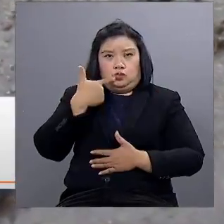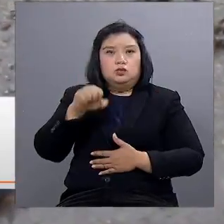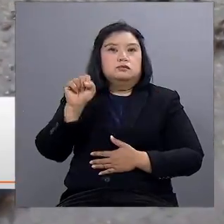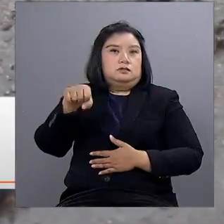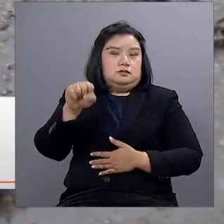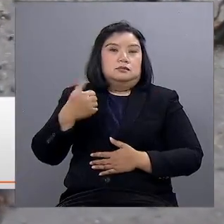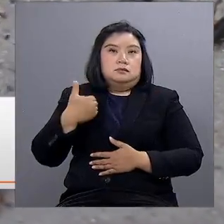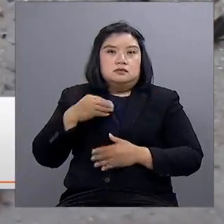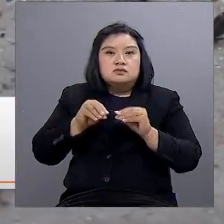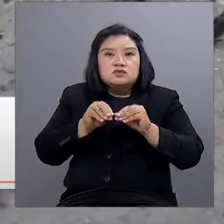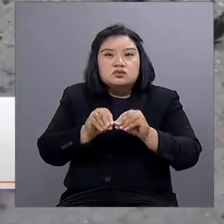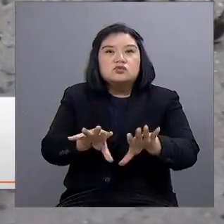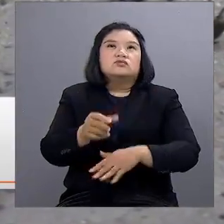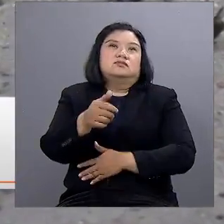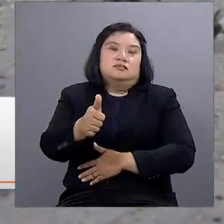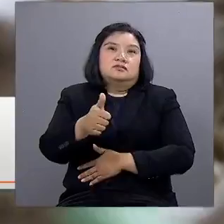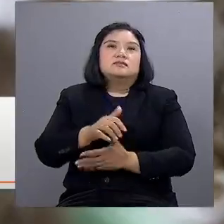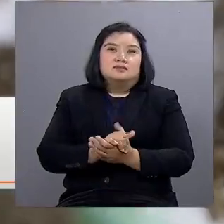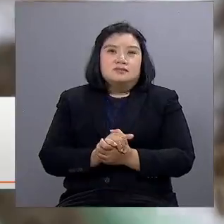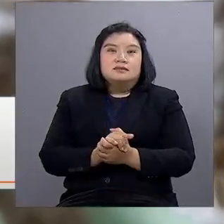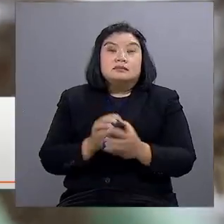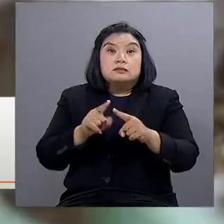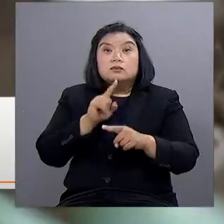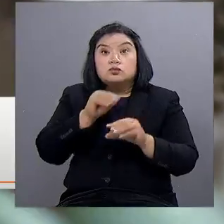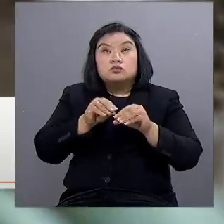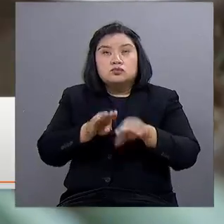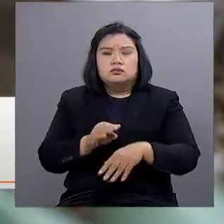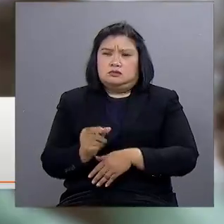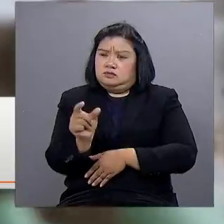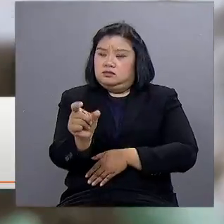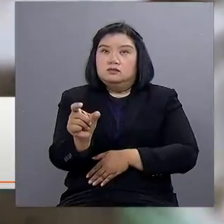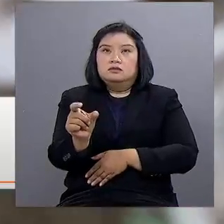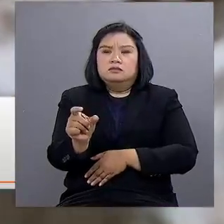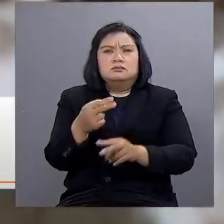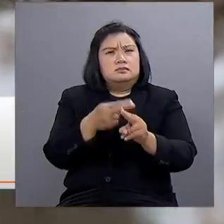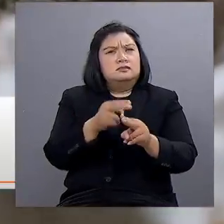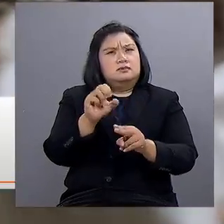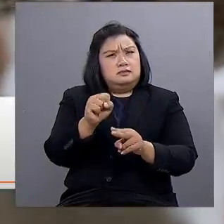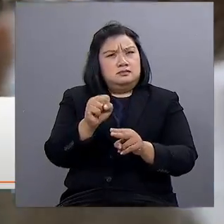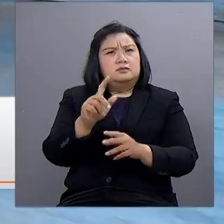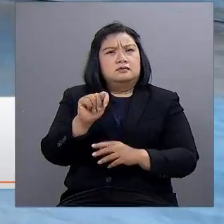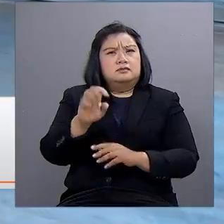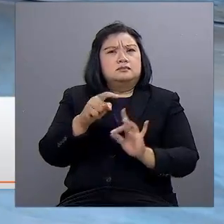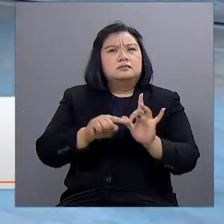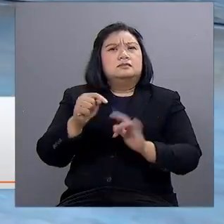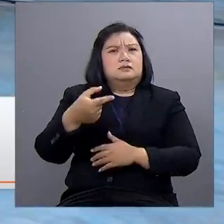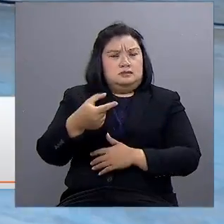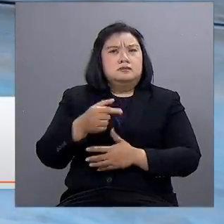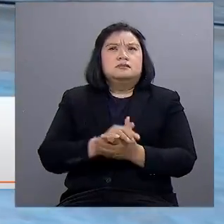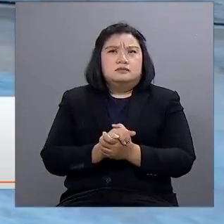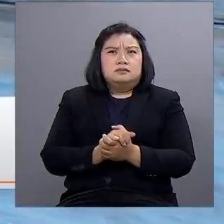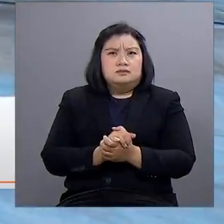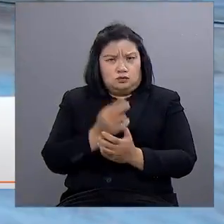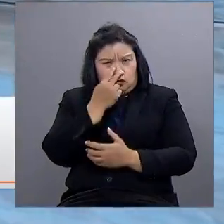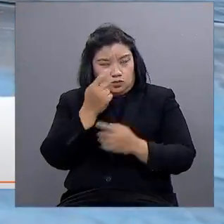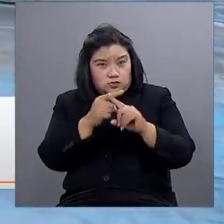ใช่จิ้งหรีดทอดแต่ถ้าเป็นจิ้งหรีดตัวเล็กๆเนี่ยจะเรียกว่าแมงสะดิ้งนี่อาจจะเป็นแมงสะดิ้งนะคุณผู้ชมจิ้งหรีดจะตัว